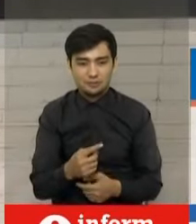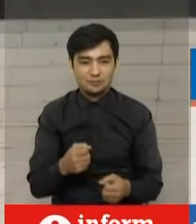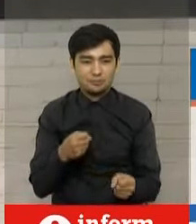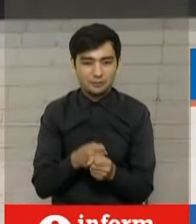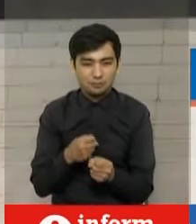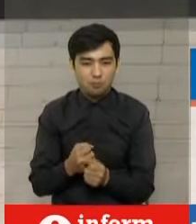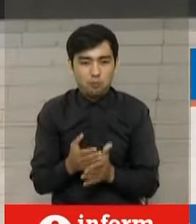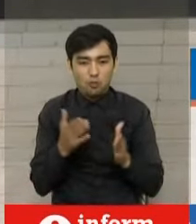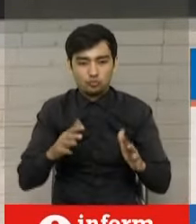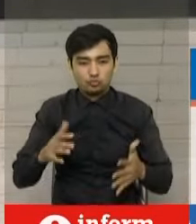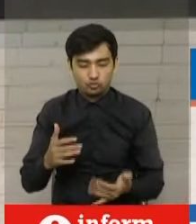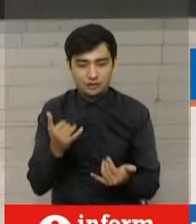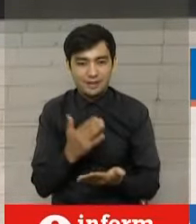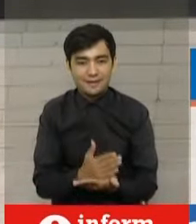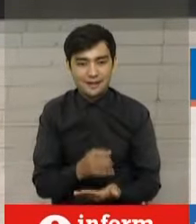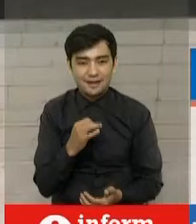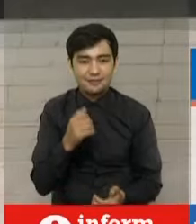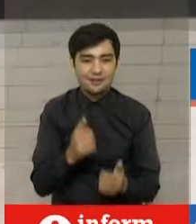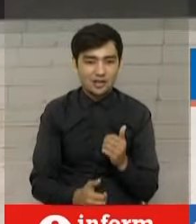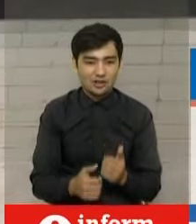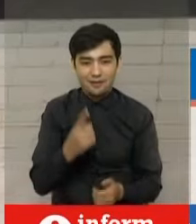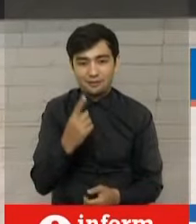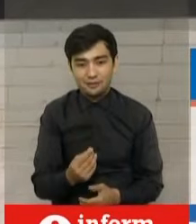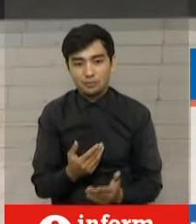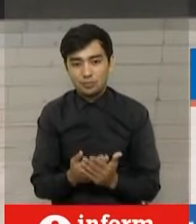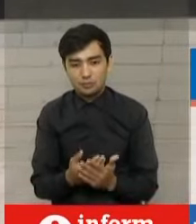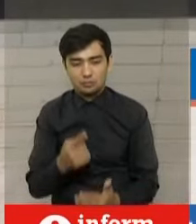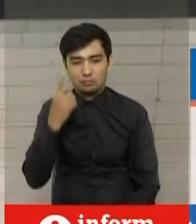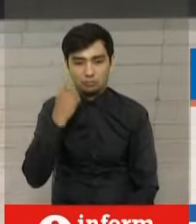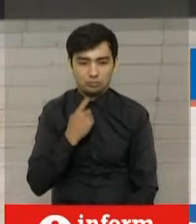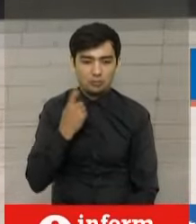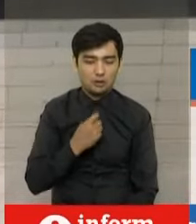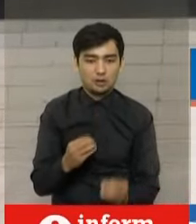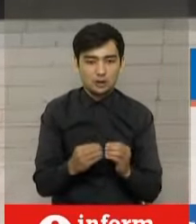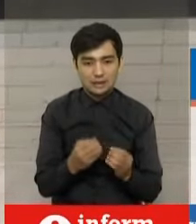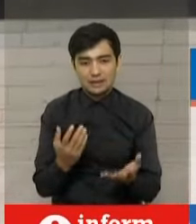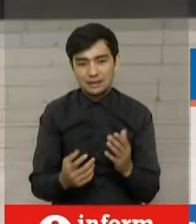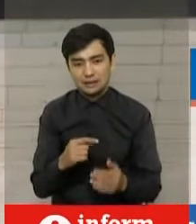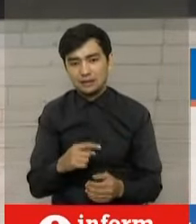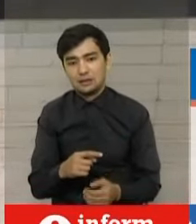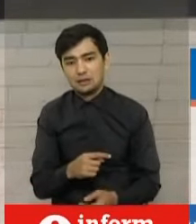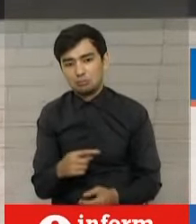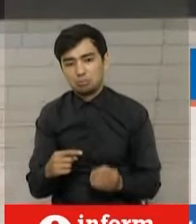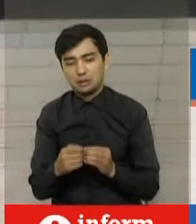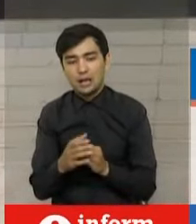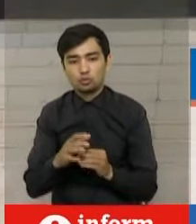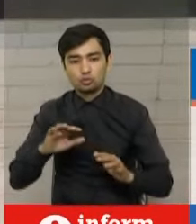на дорогах. Часто получается в течение дня нам поступает около 10 или 15 случаев,